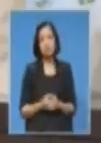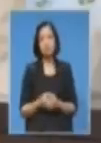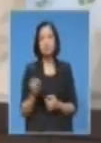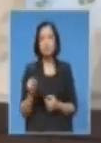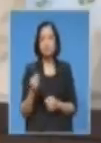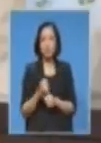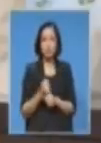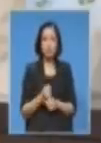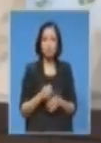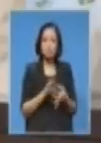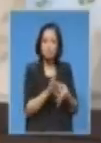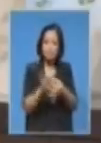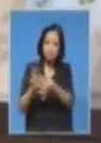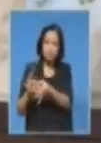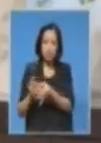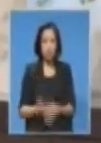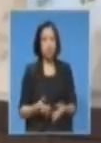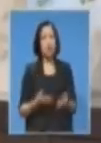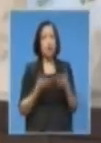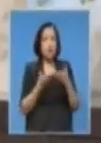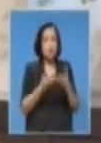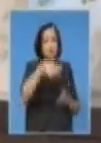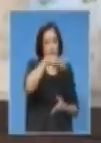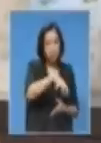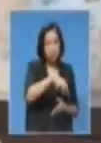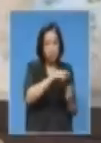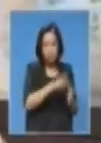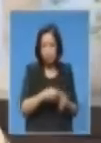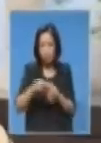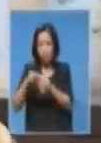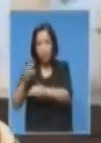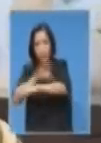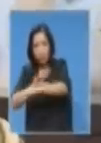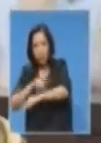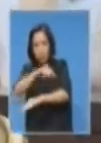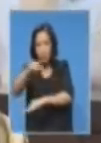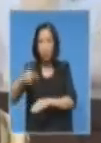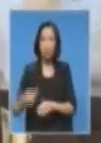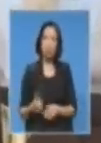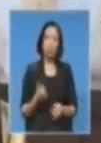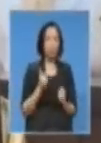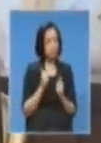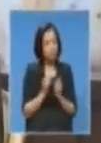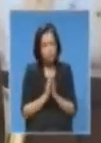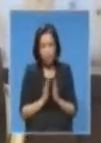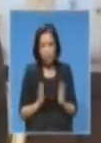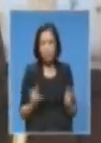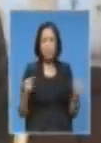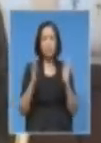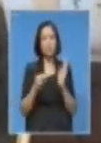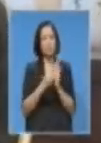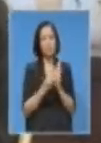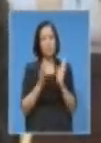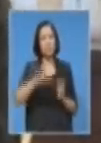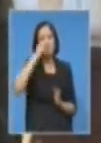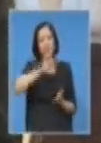ที่เกี่ยวข้องในของกระทรวงคมนาคมครับท่านรองครับ ขอบพระคุณมากครับขอบพระคุณแทนคนกรุงเทพและคนไ